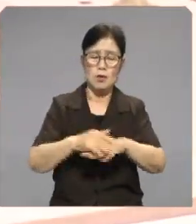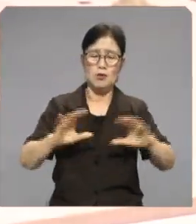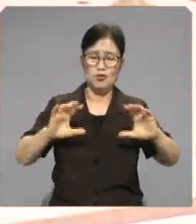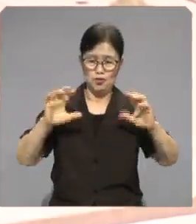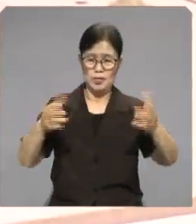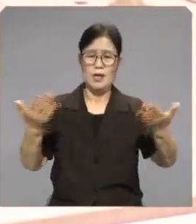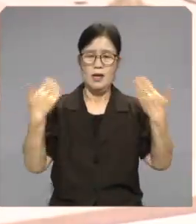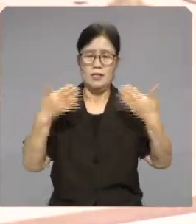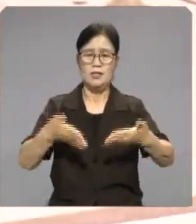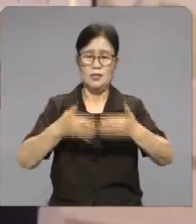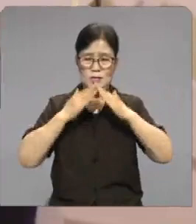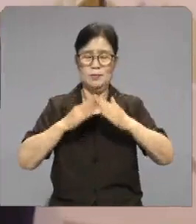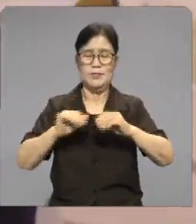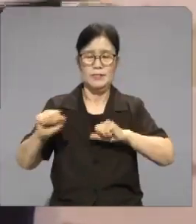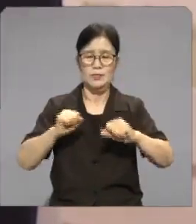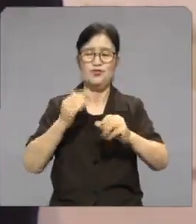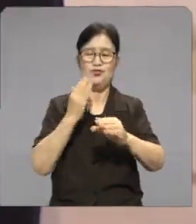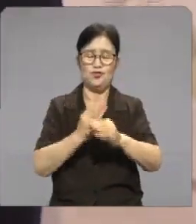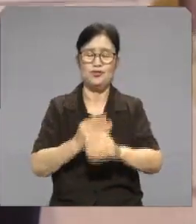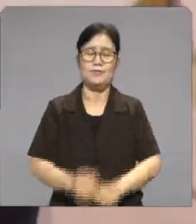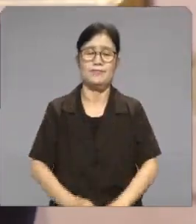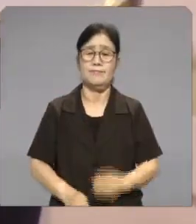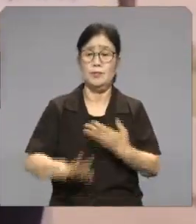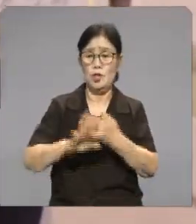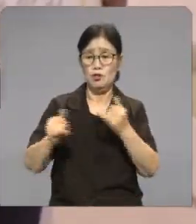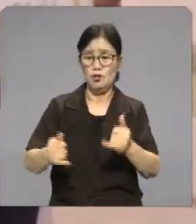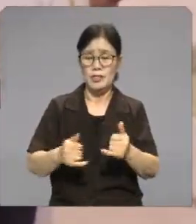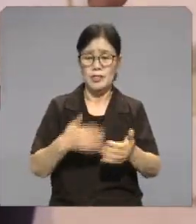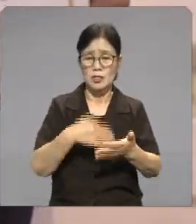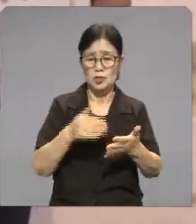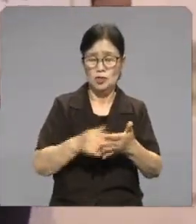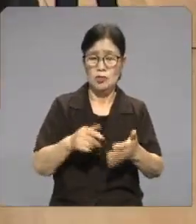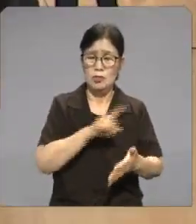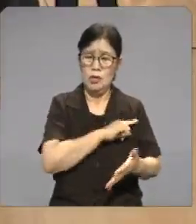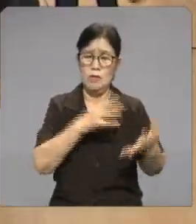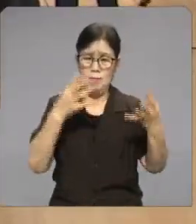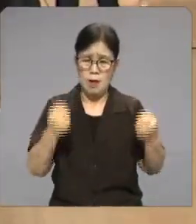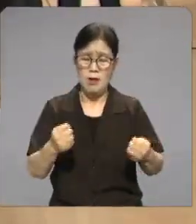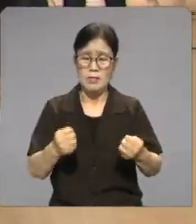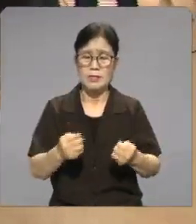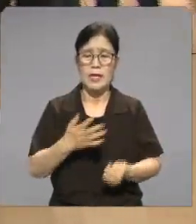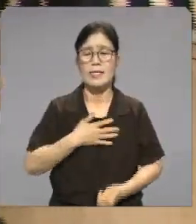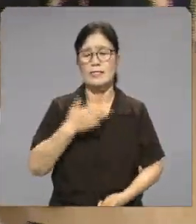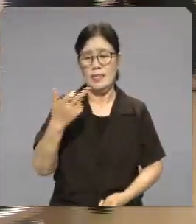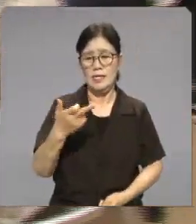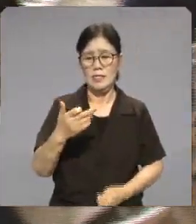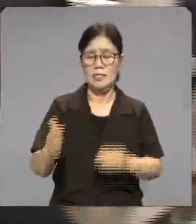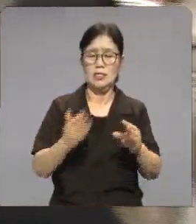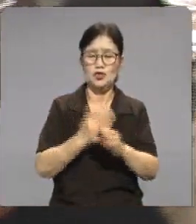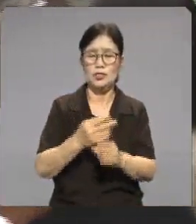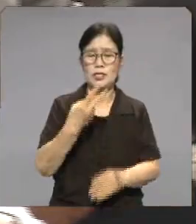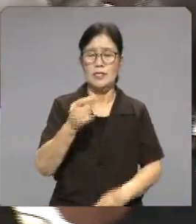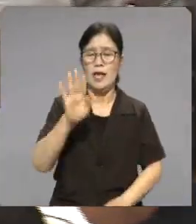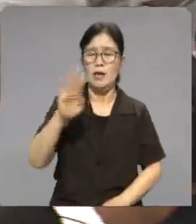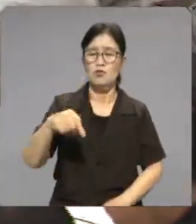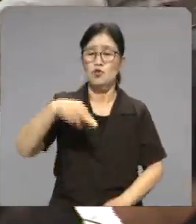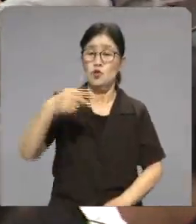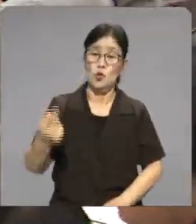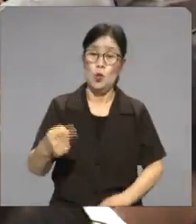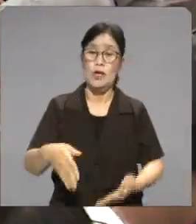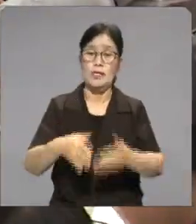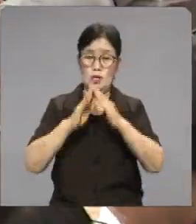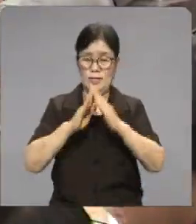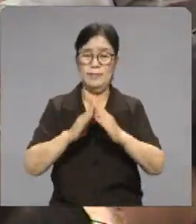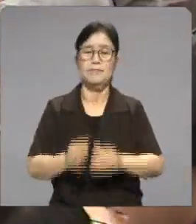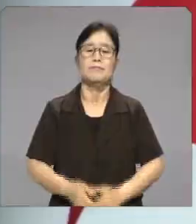설립에 나섰습니다. 외국인 주민 수가 제일 많은 안산시, 그중에서도 대부도를 설립 장소로